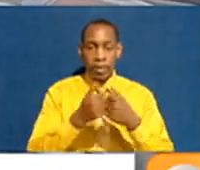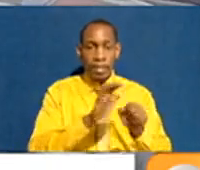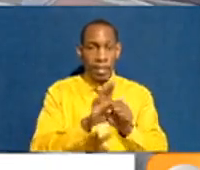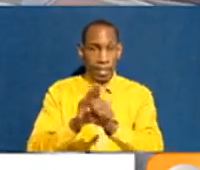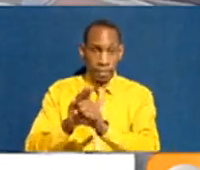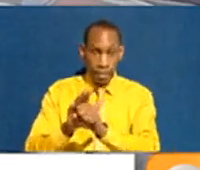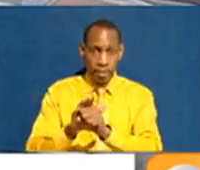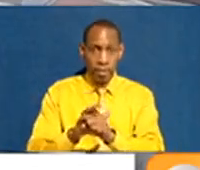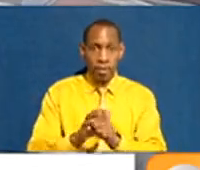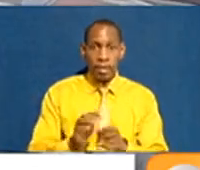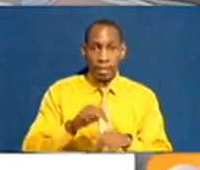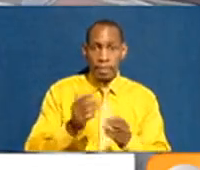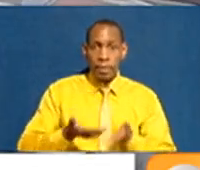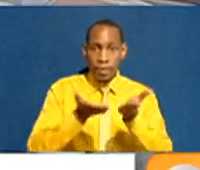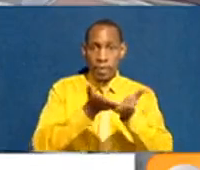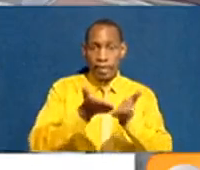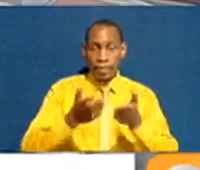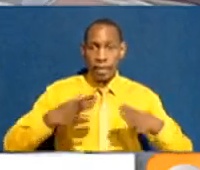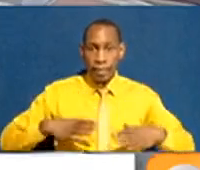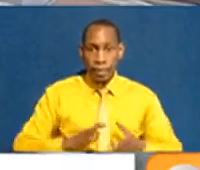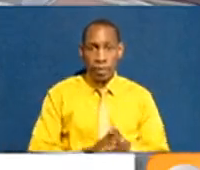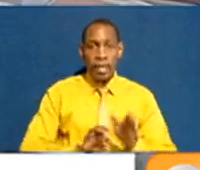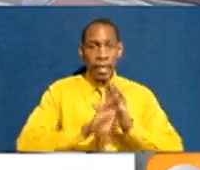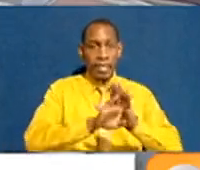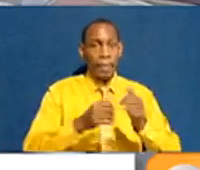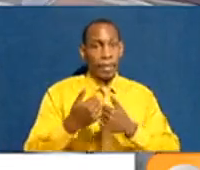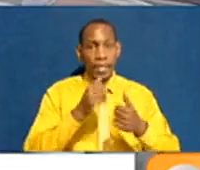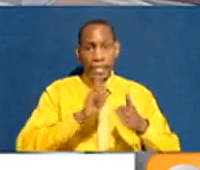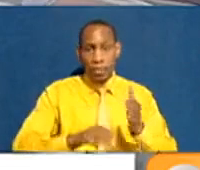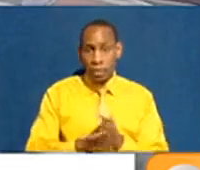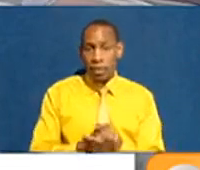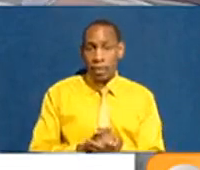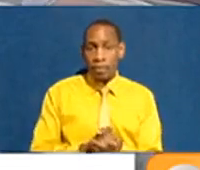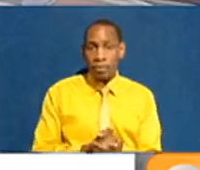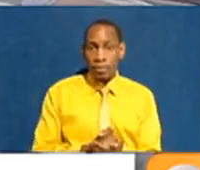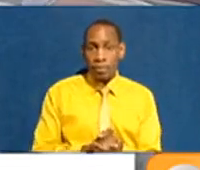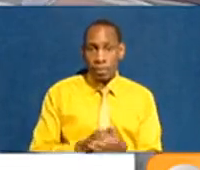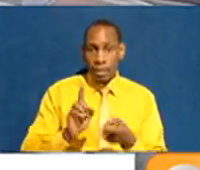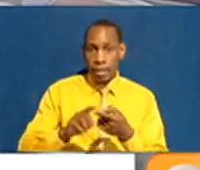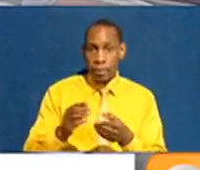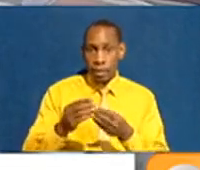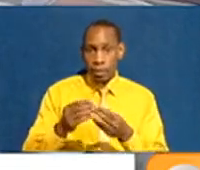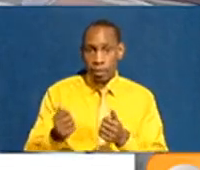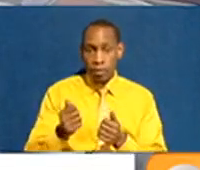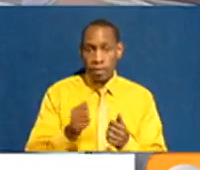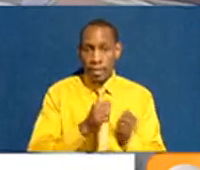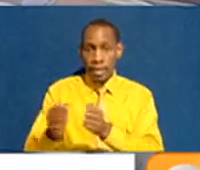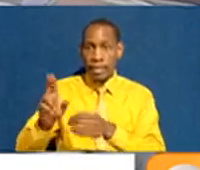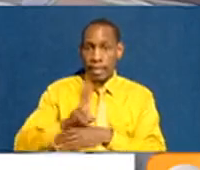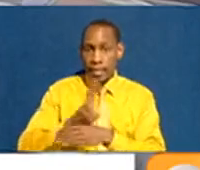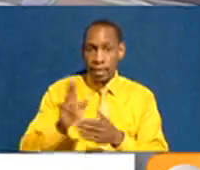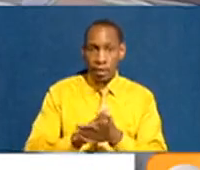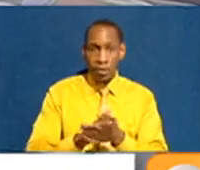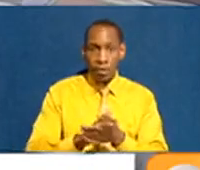haba katika kutoa huduma kwa wananchi. Mojawapo ya changamoto atakazokabiliana nazo ni kutegua ni mbinu atakazotumia